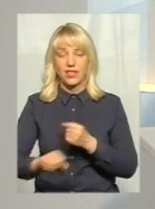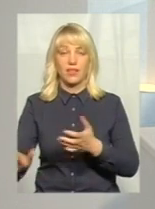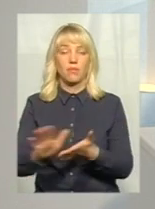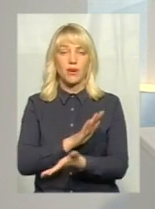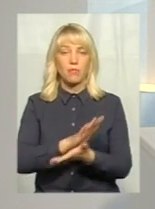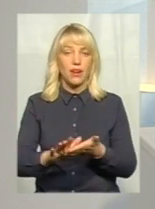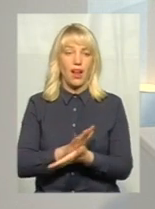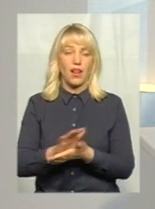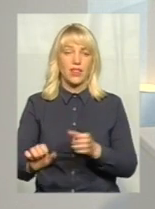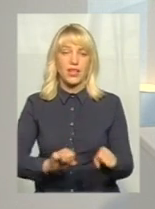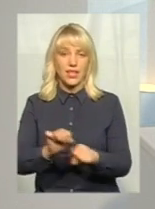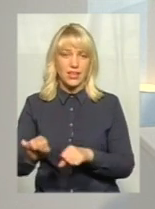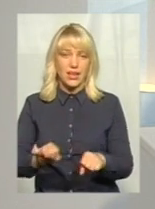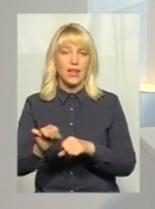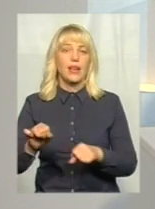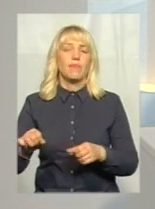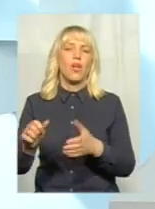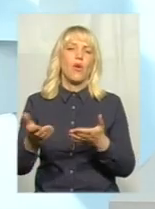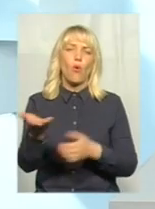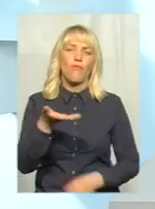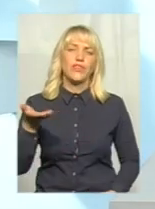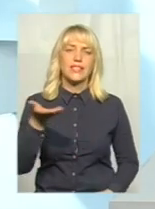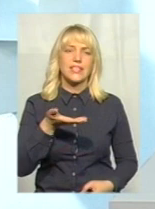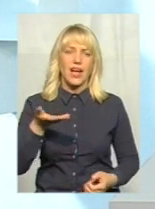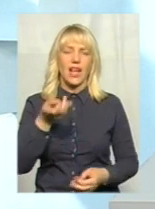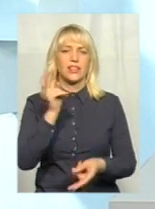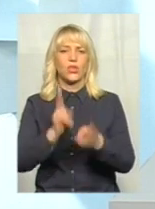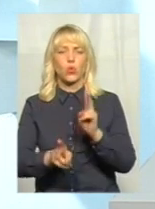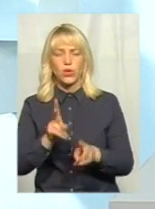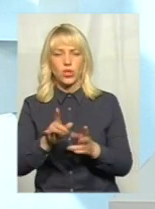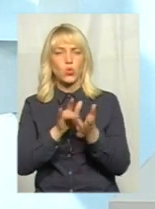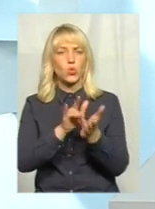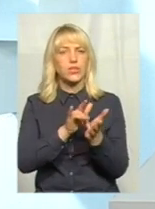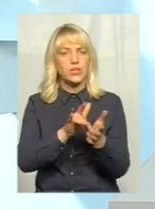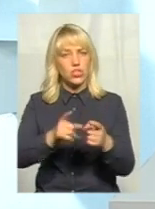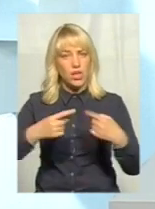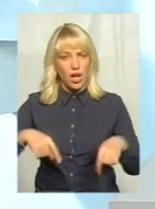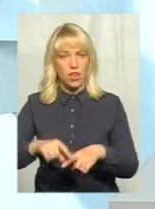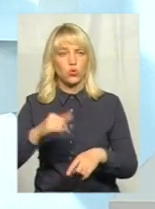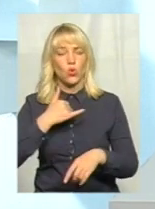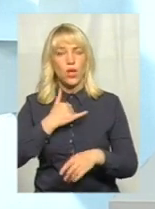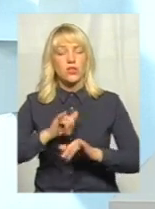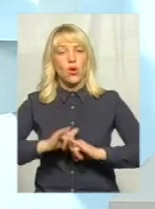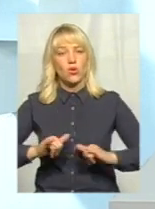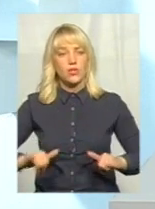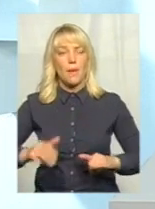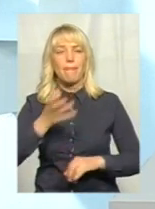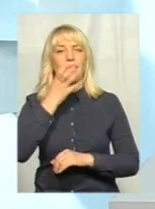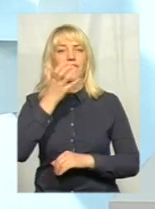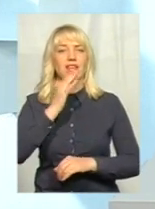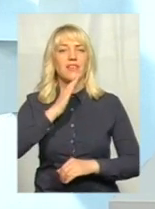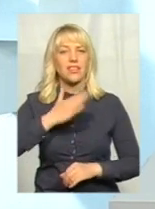прибиральники, офіціанти, кухарі, ну, є і туристична галузь зараз розвивається, особливо це південна наша